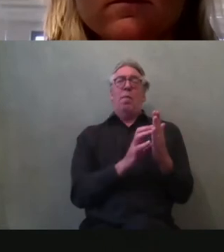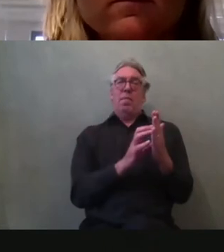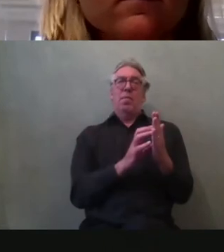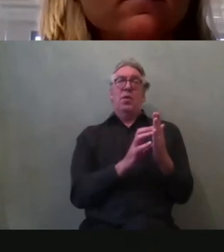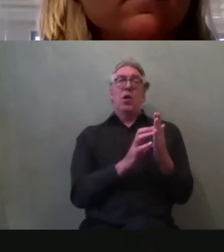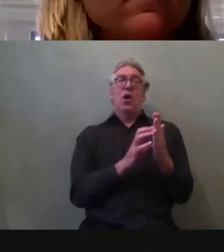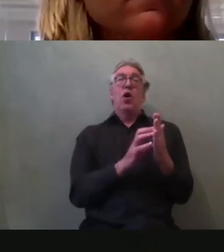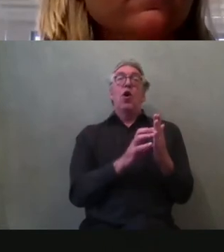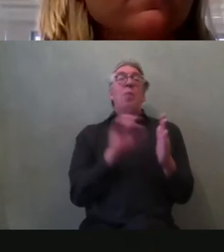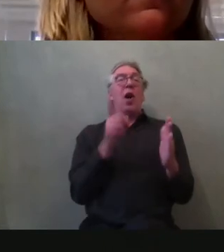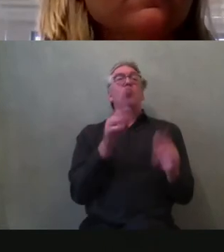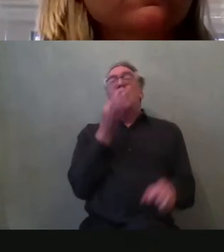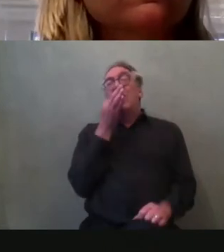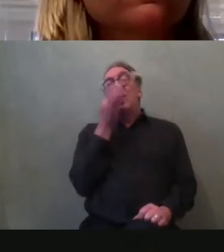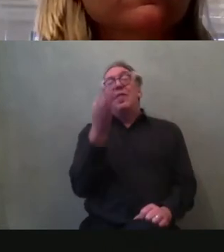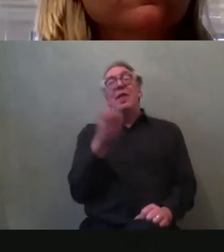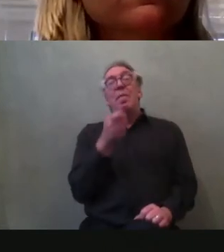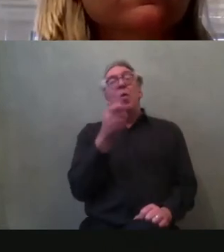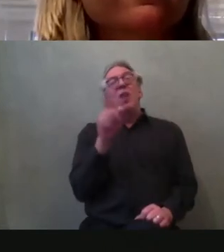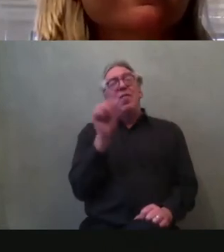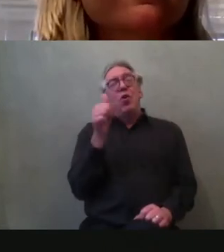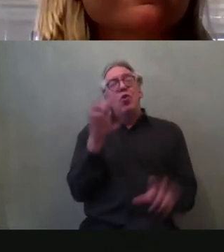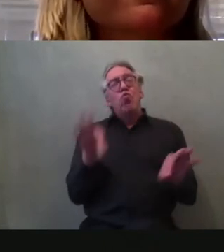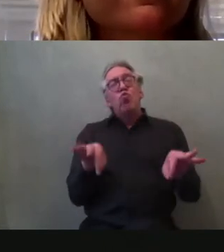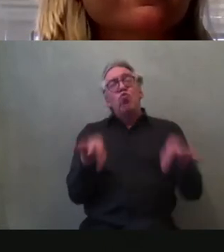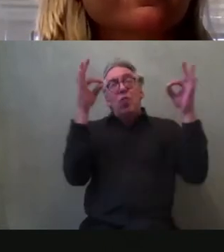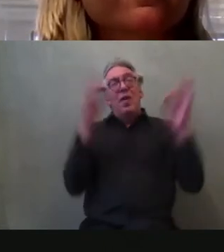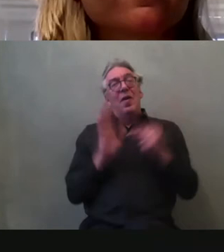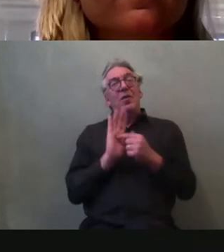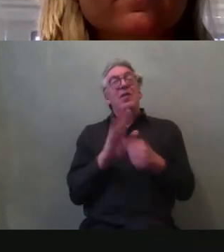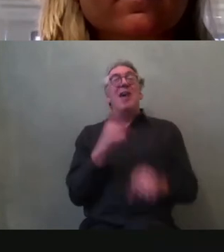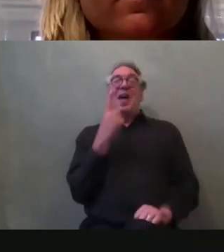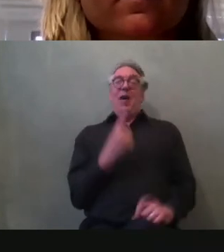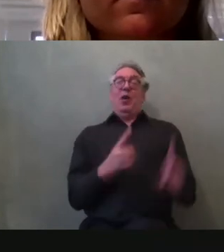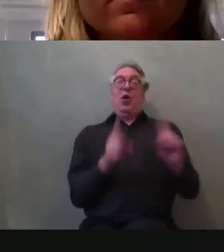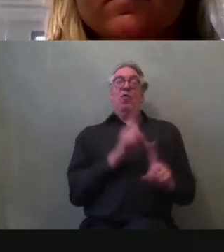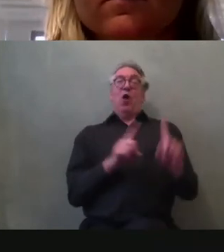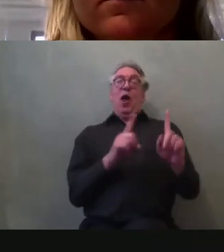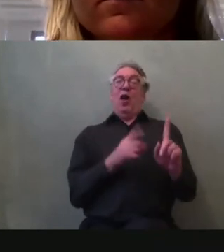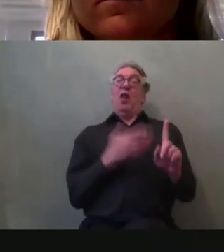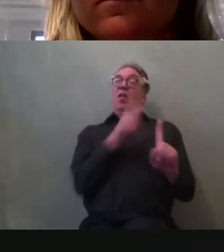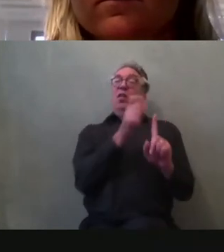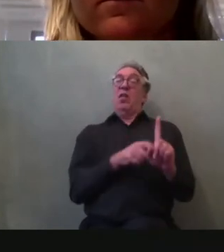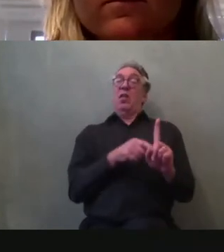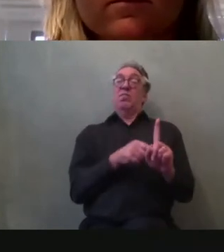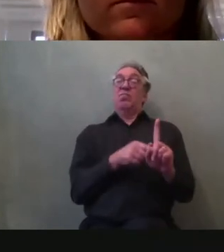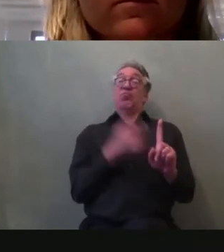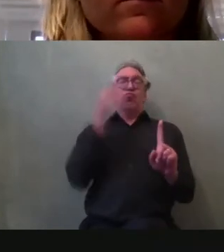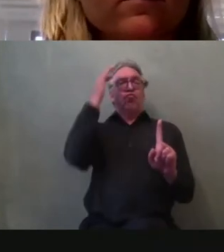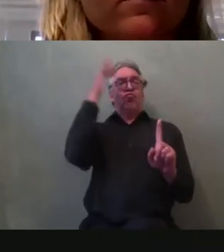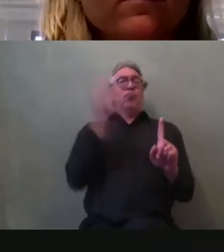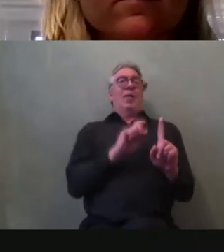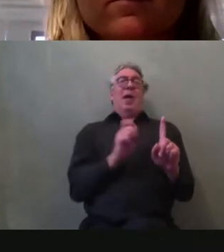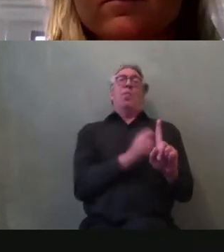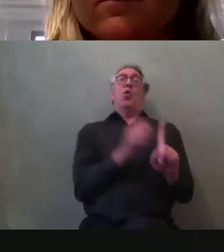tipje van de sluier te geven, ga ik nu 1 verhaal, en dat is die van Teun, vertellen. Ik ben